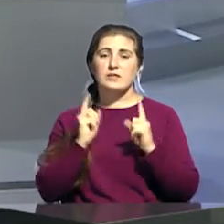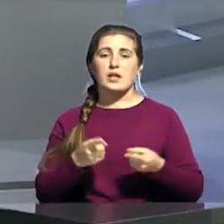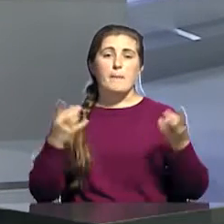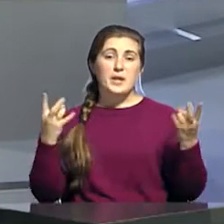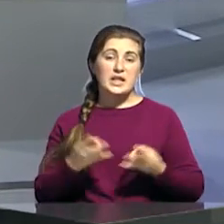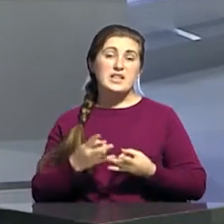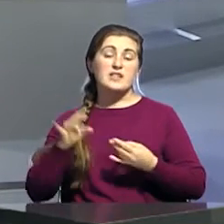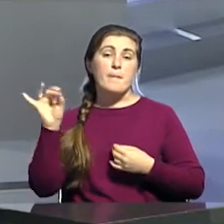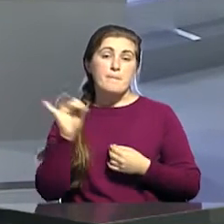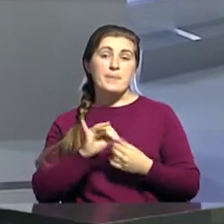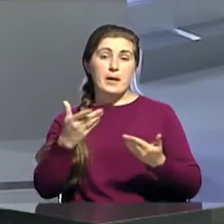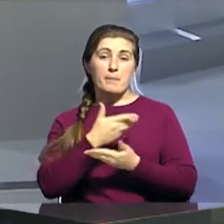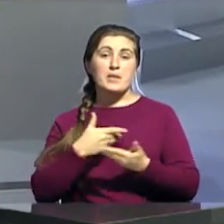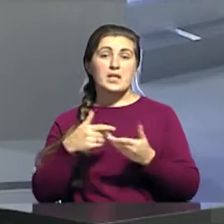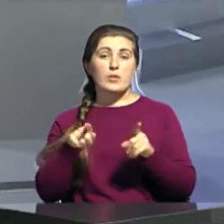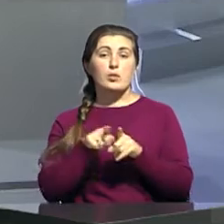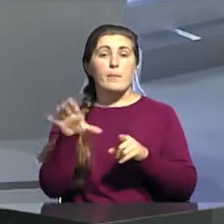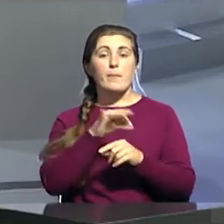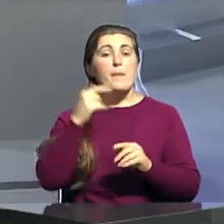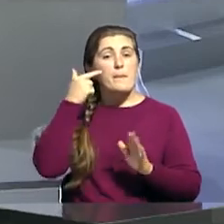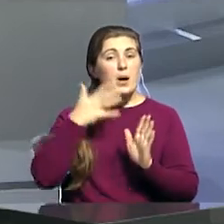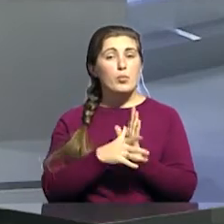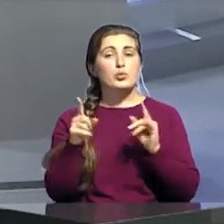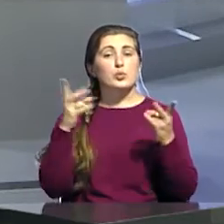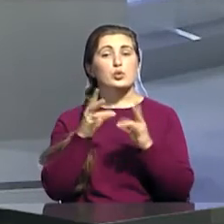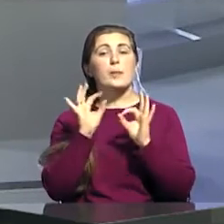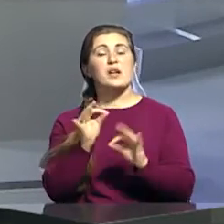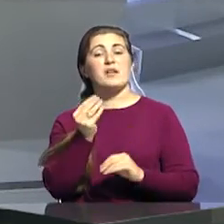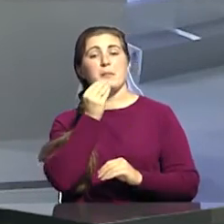И мы все-таки все поймем, что нужно правильно